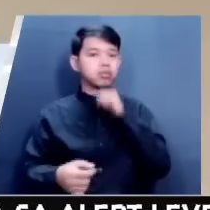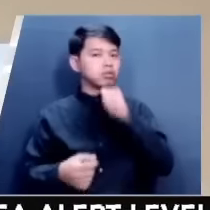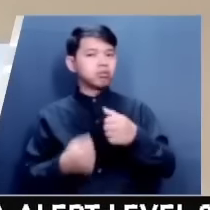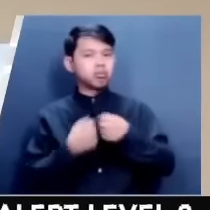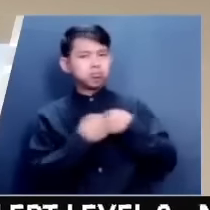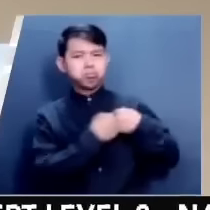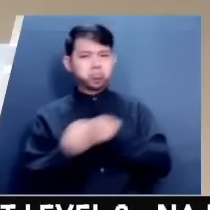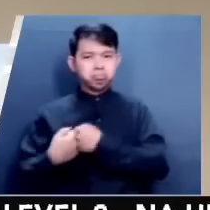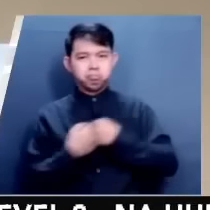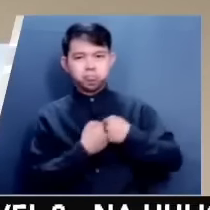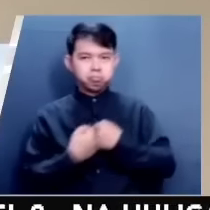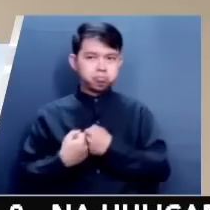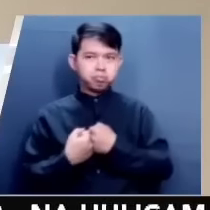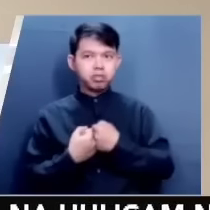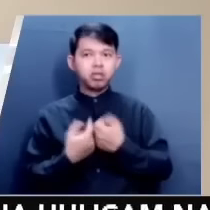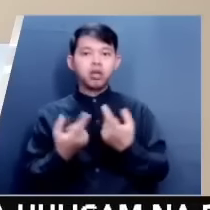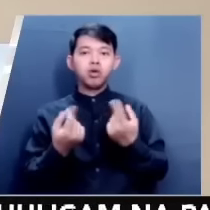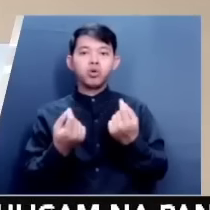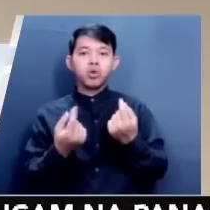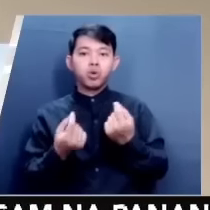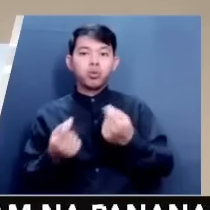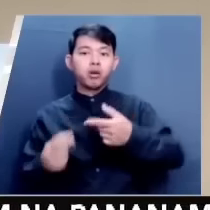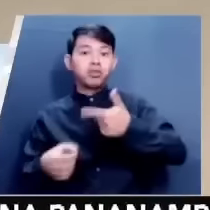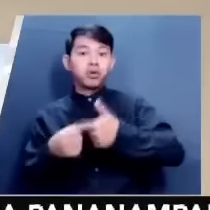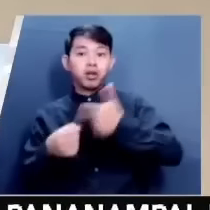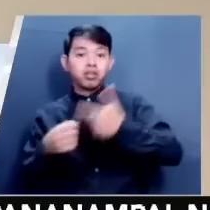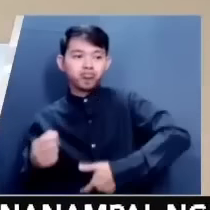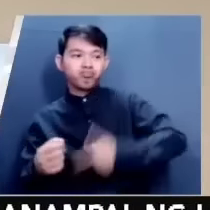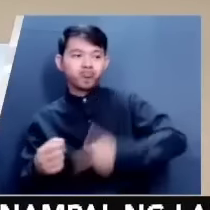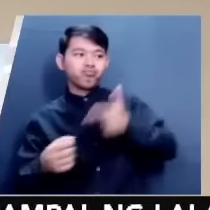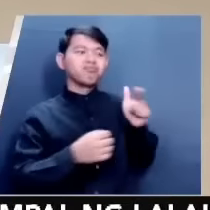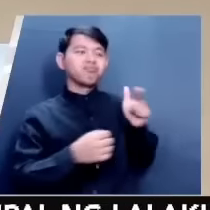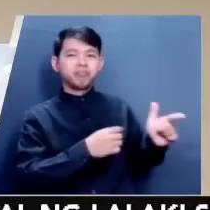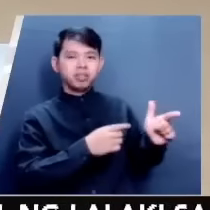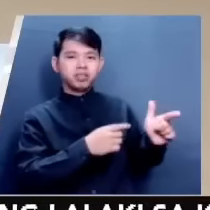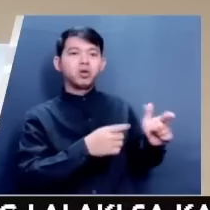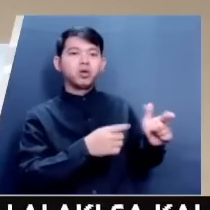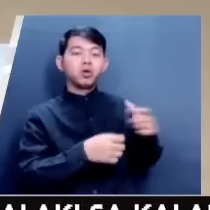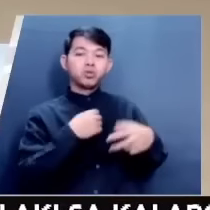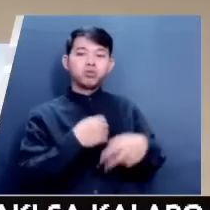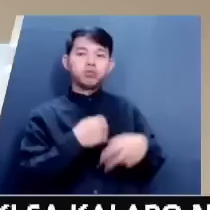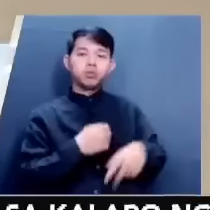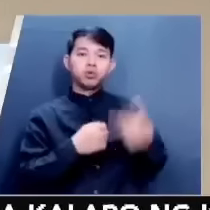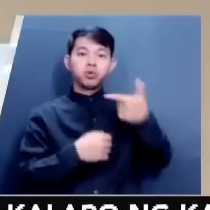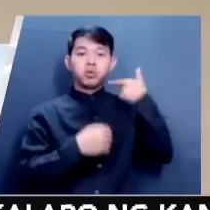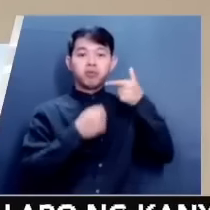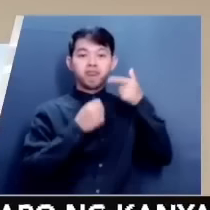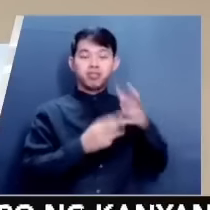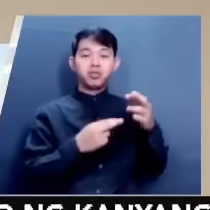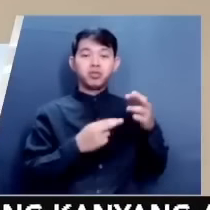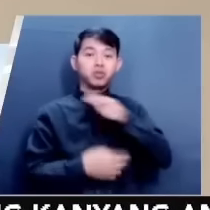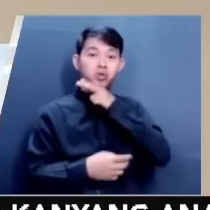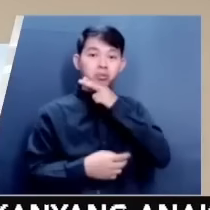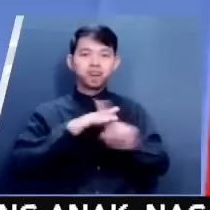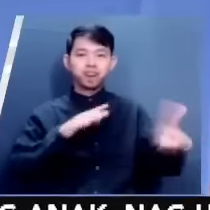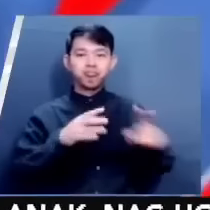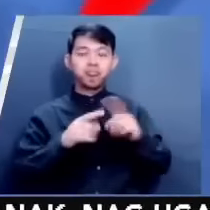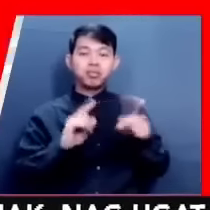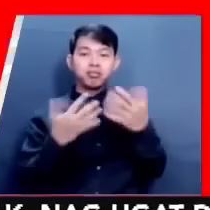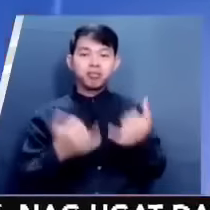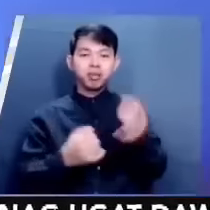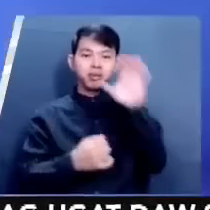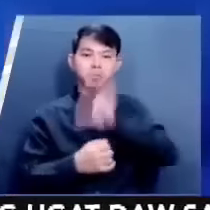itutok ang gasolina sa hold upper kaya nabitawan siya. Tumakas sa mga suspect na tinutugis na ngayon.